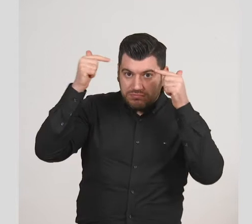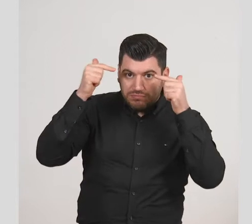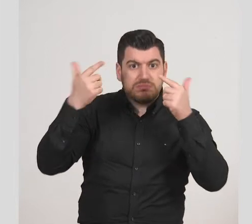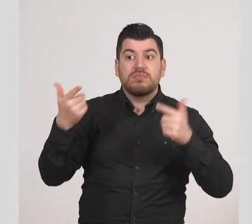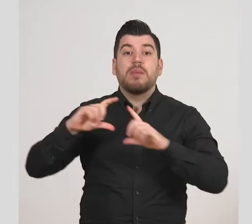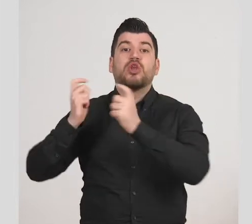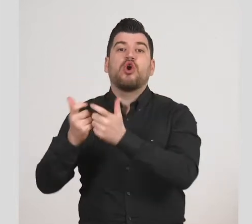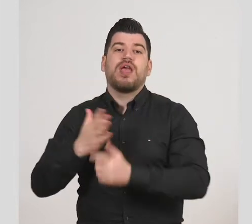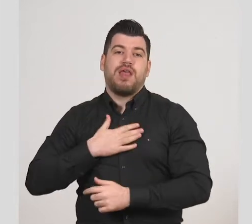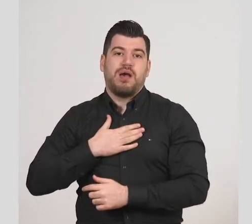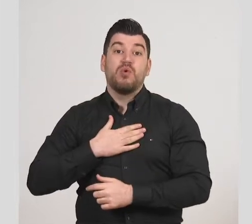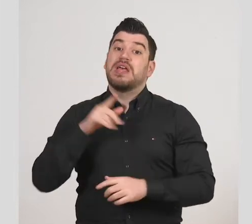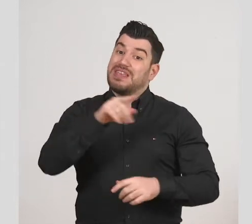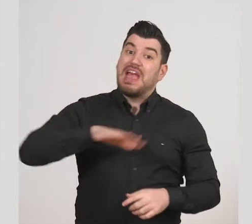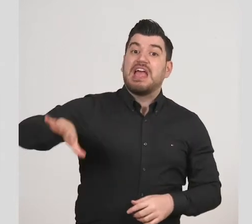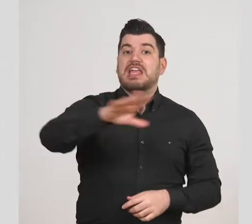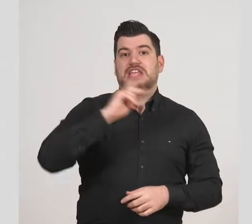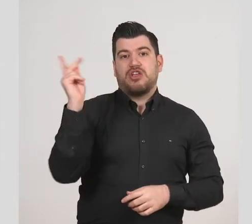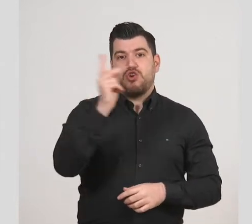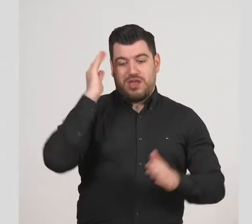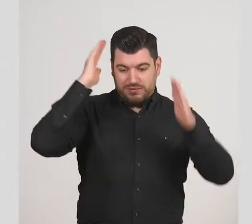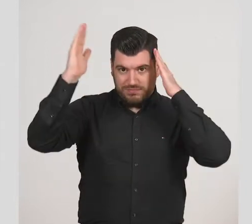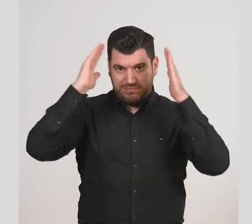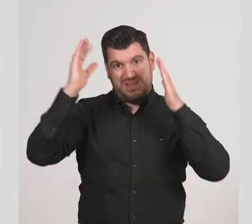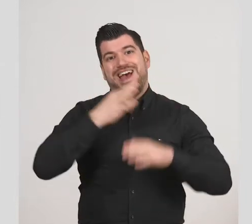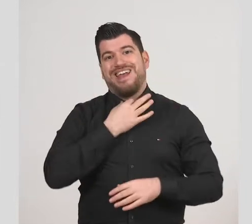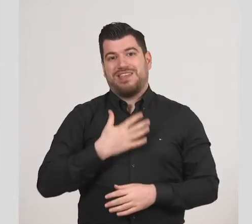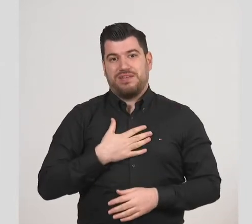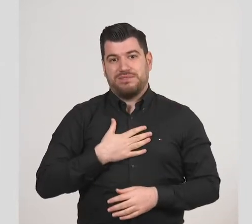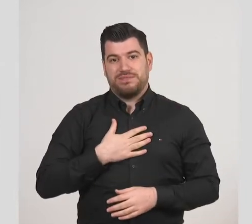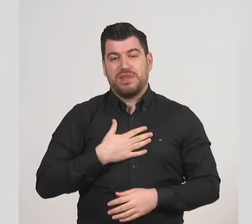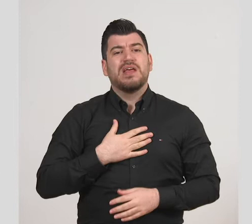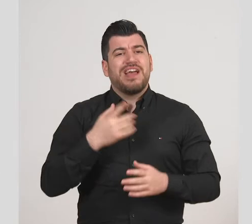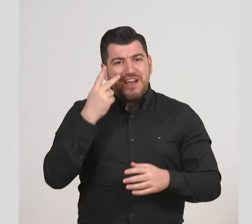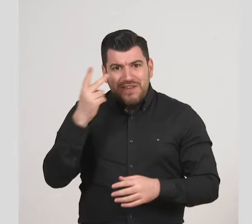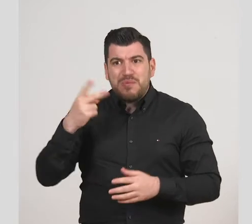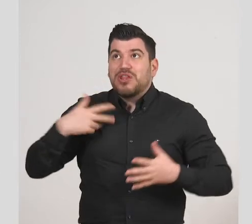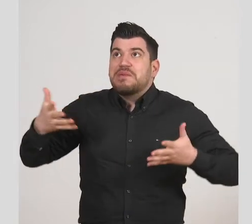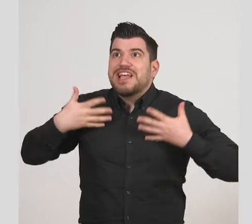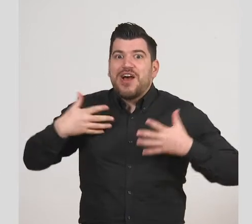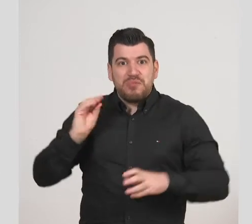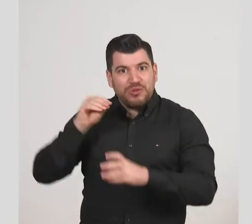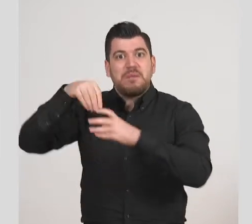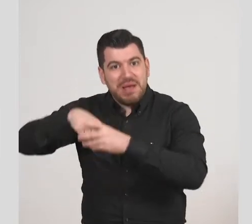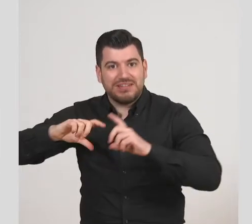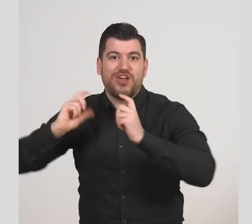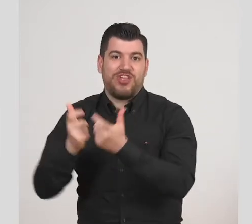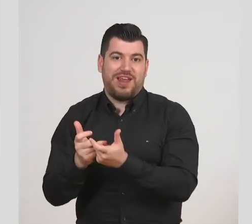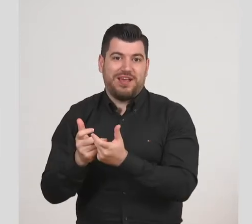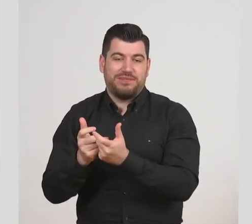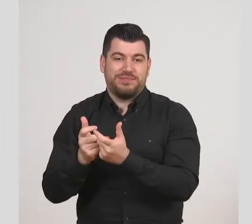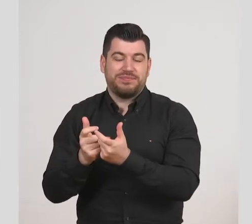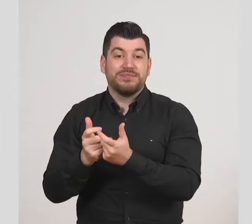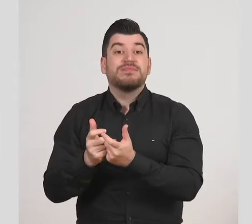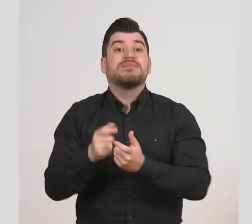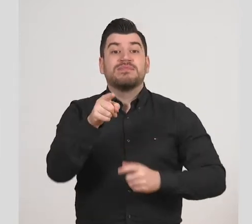τη φροντίδα της οικογένειάς μας και της κοινωνίας μας. Βλέπετε εκεί πόσο χαρούμενοι είμαστε όλοι μέσα στην οικογένεια. Για τα